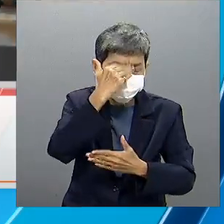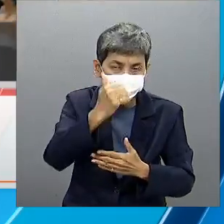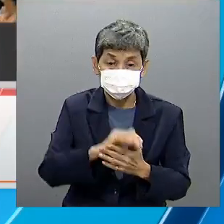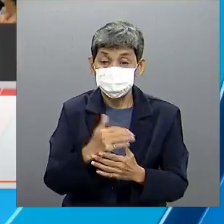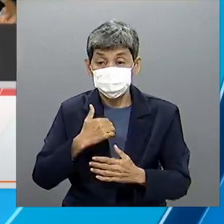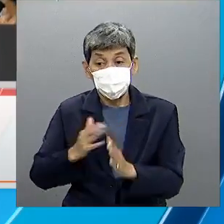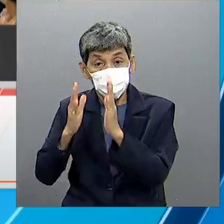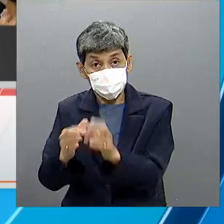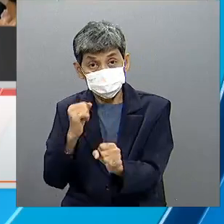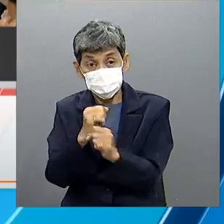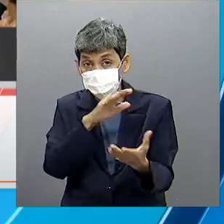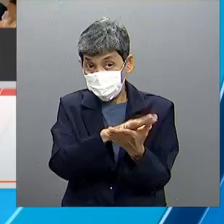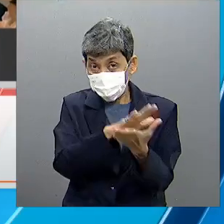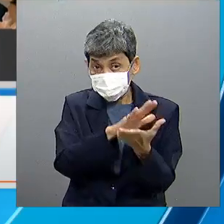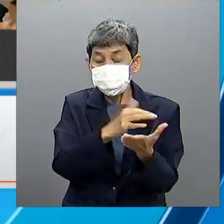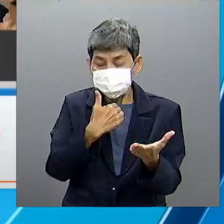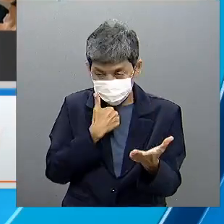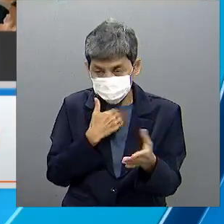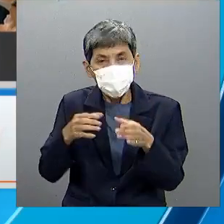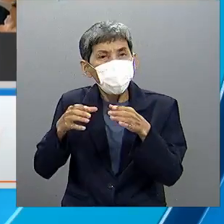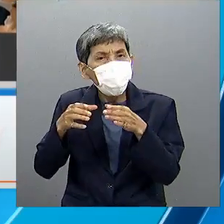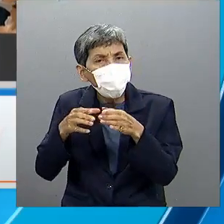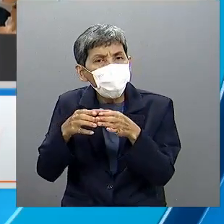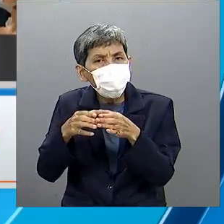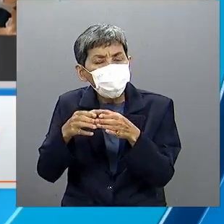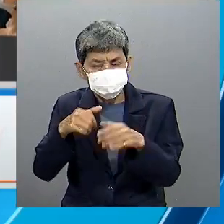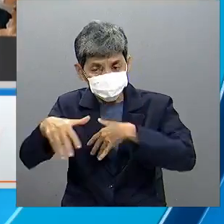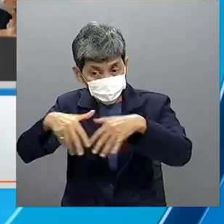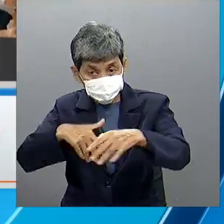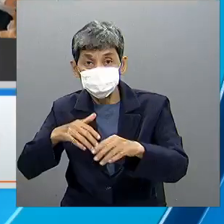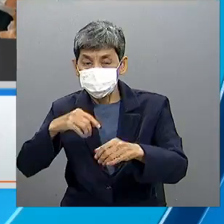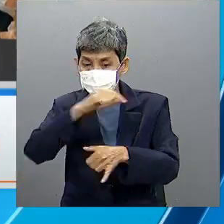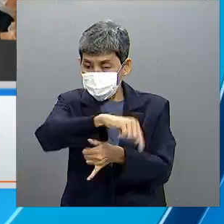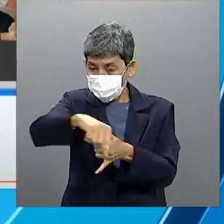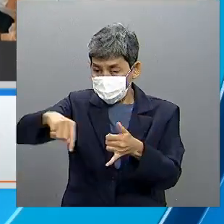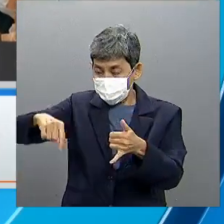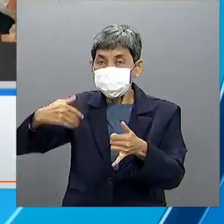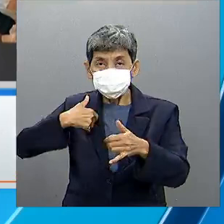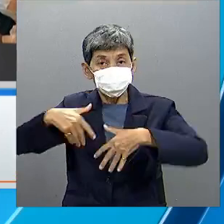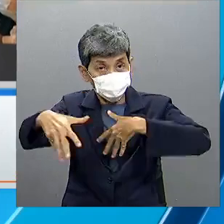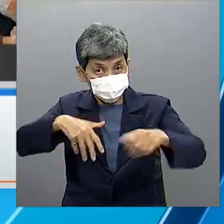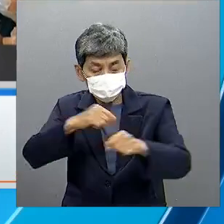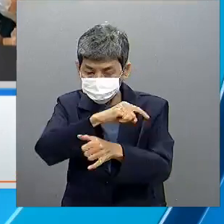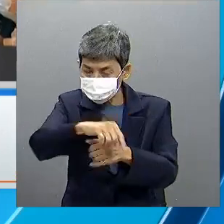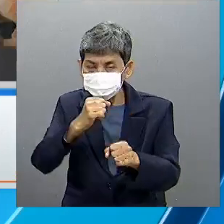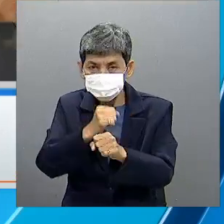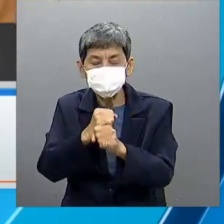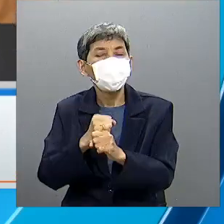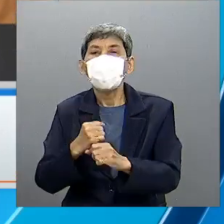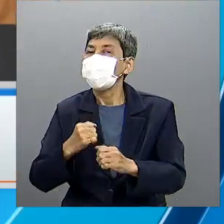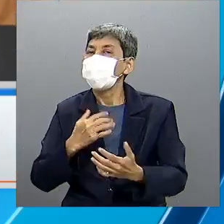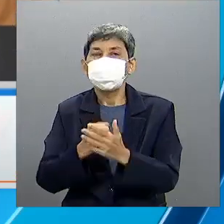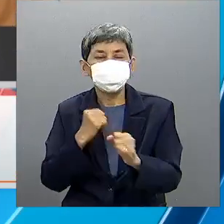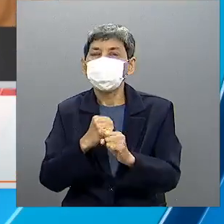โรงเรียนนะคะก็มีกลุ่มคนที่เป็นชุมชนของเขาแวดล้อมของเขาหรือใครก็แล้วแต่สามารถพัฒนาเยาวชนร่วมกัน ได้